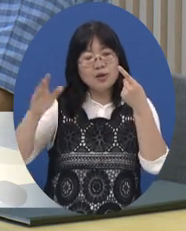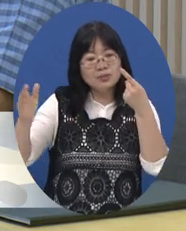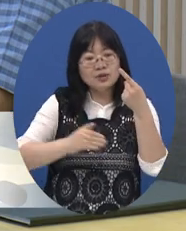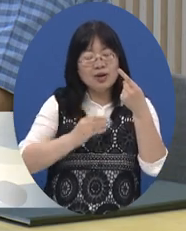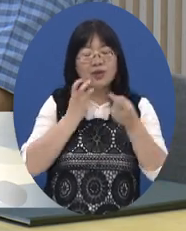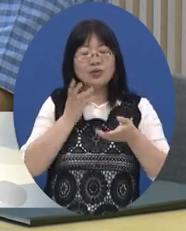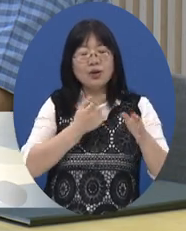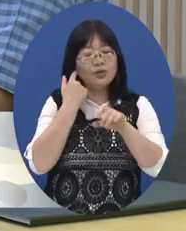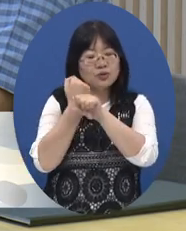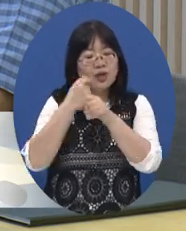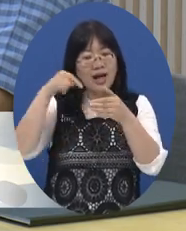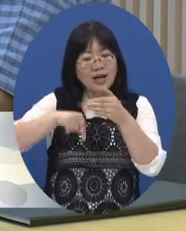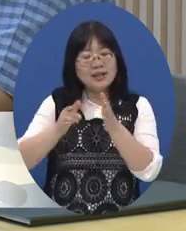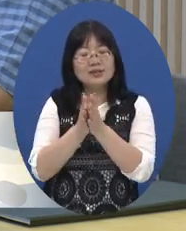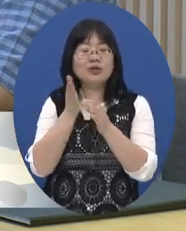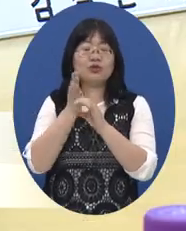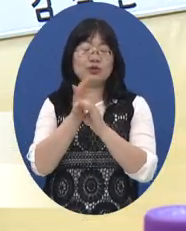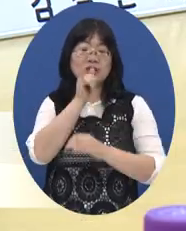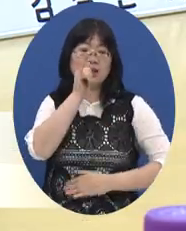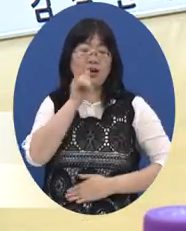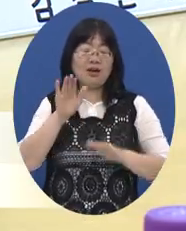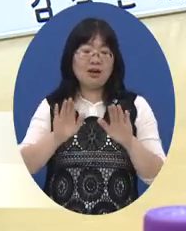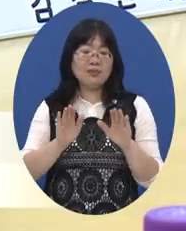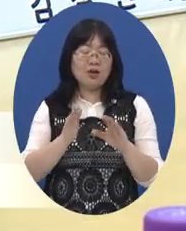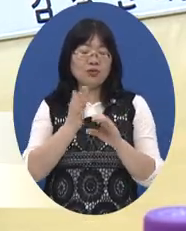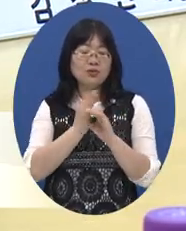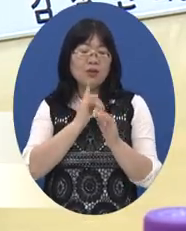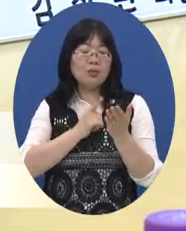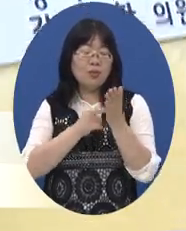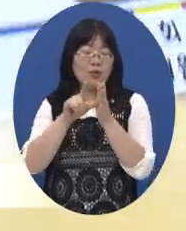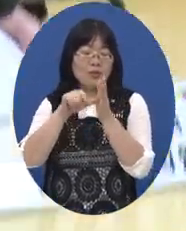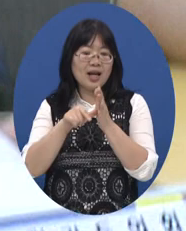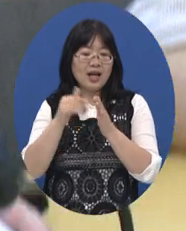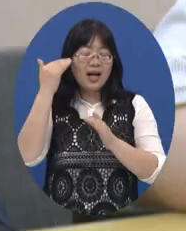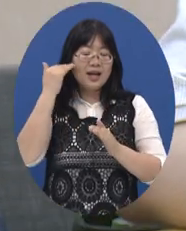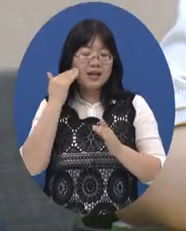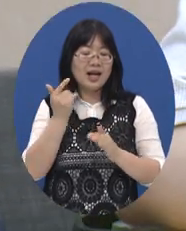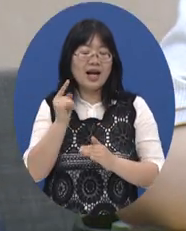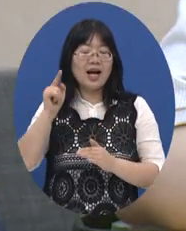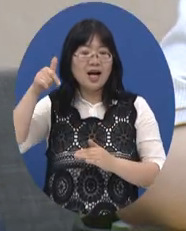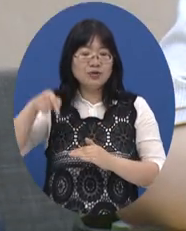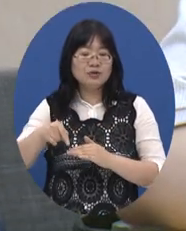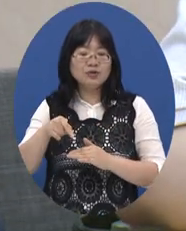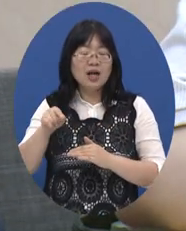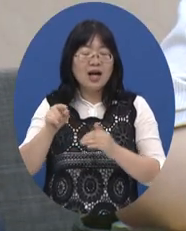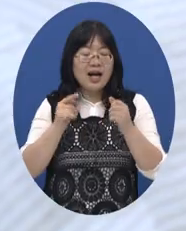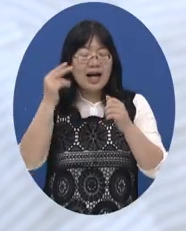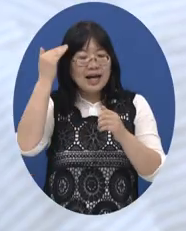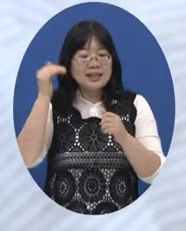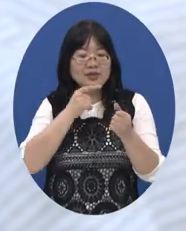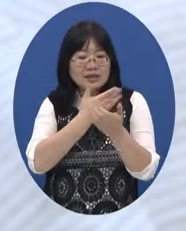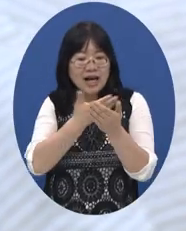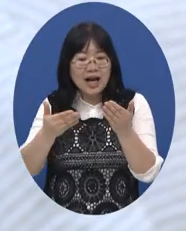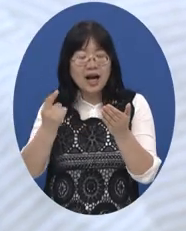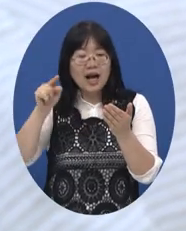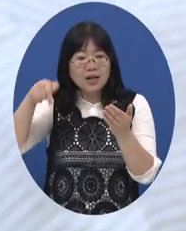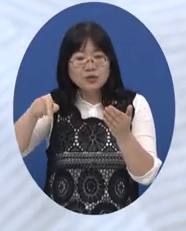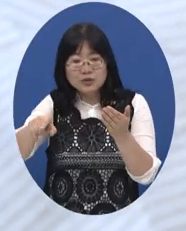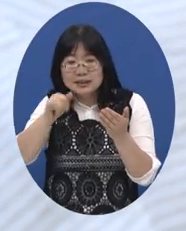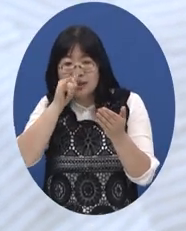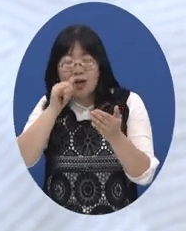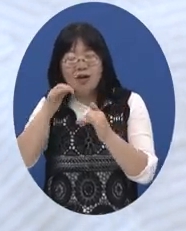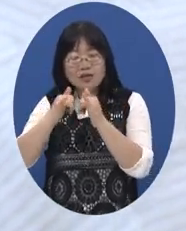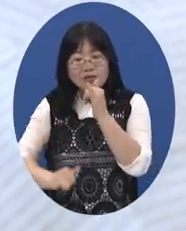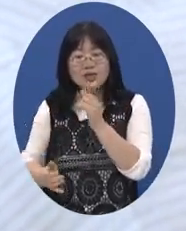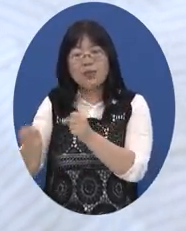연구원에서 수행 중입니다 이번 중간 보고에서는 한강 하구의 대표 문화 자원인 조금 폭우 등 을 역사 문화적으로 보고 나는